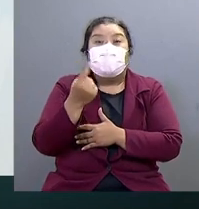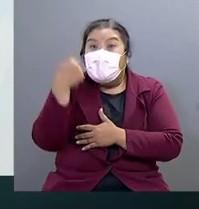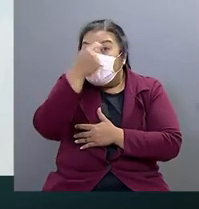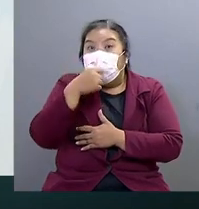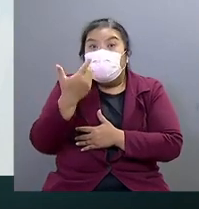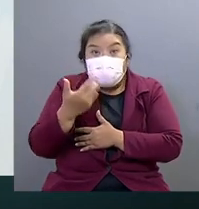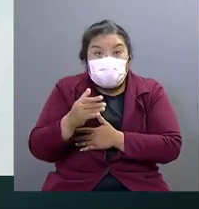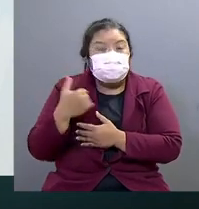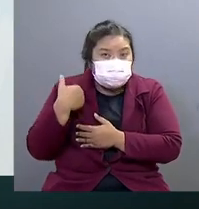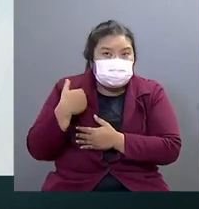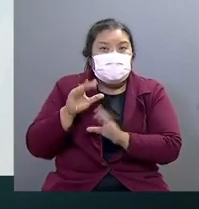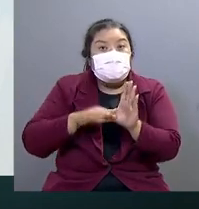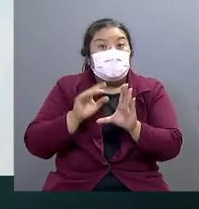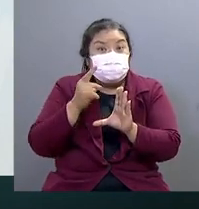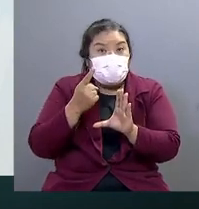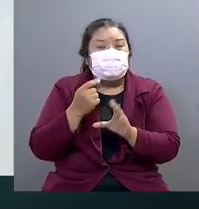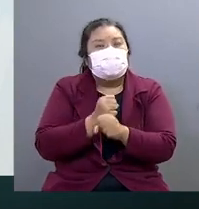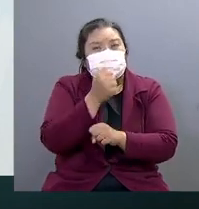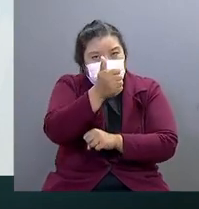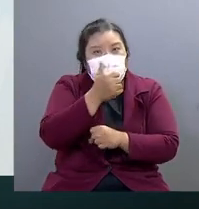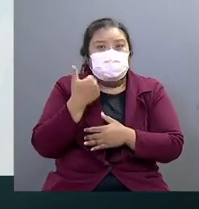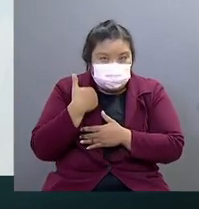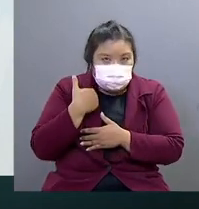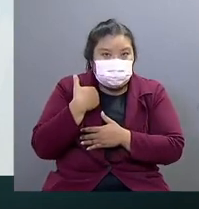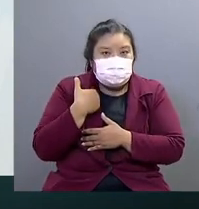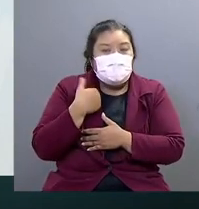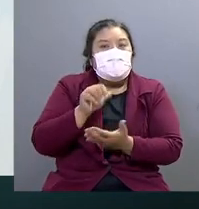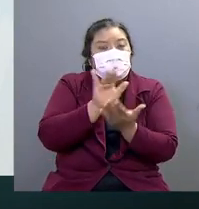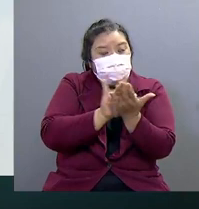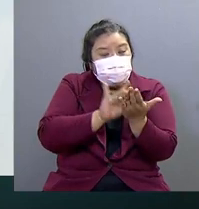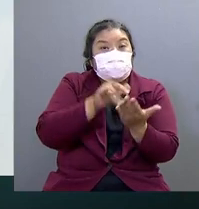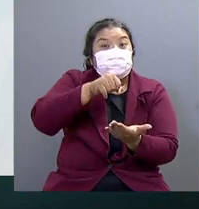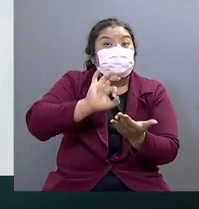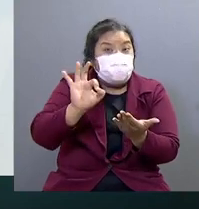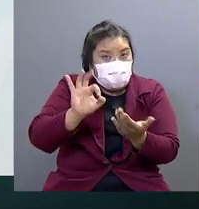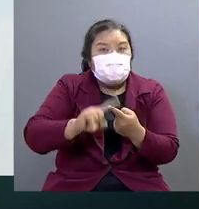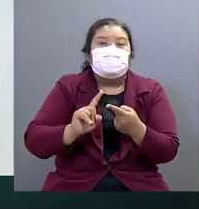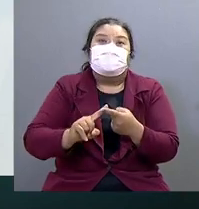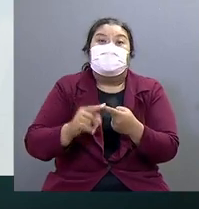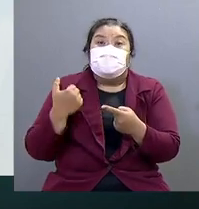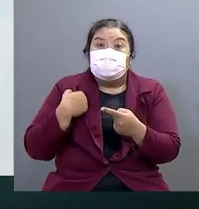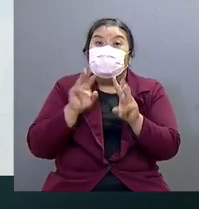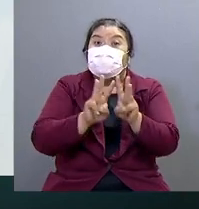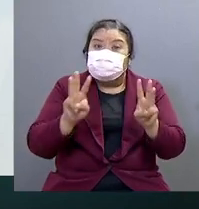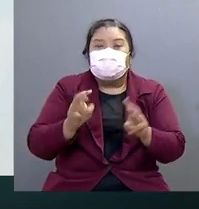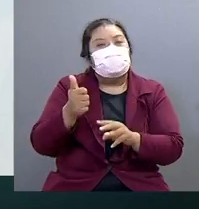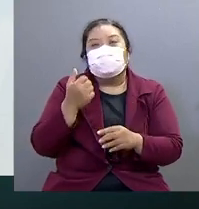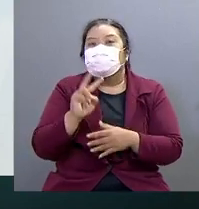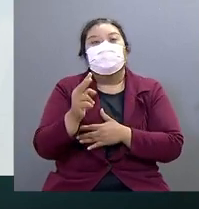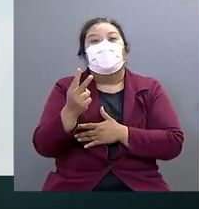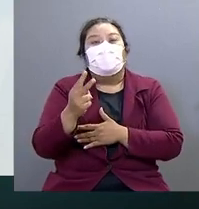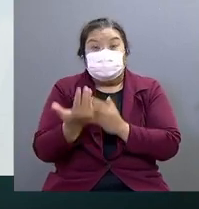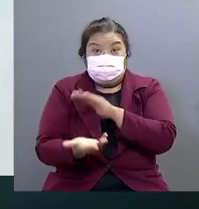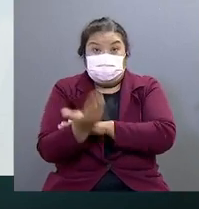ำเนินการได้ทั้งบนแอปพลิเคชันเป๋าตังค์แล้วก็เว็บไซต์คนละครึ่ง .com ด้วยนะคะช่วง9โมงที่ผ่านม